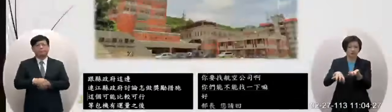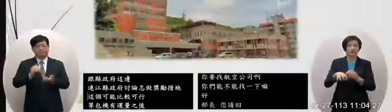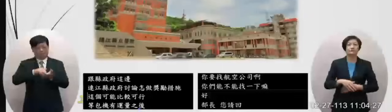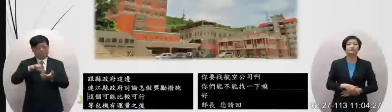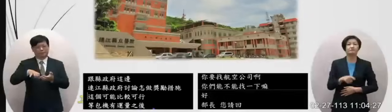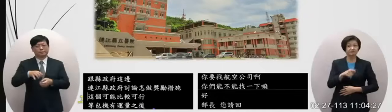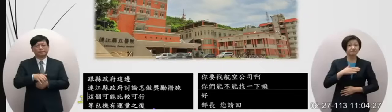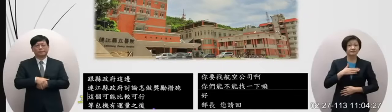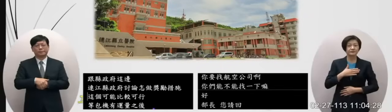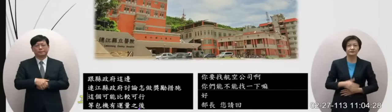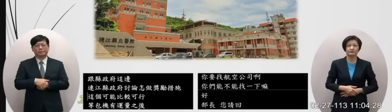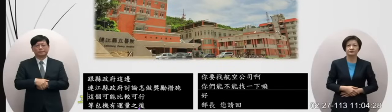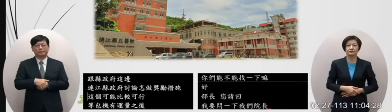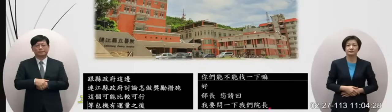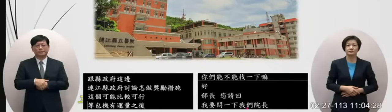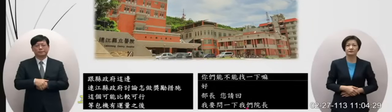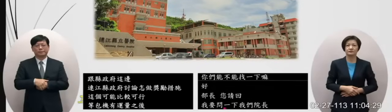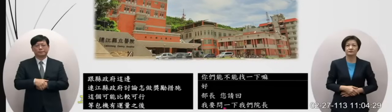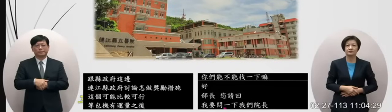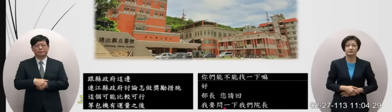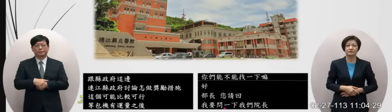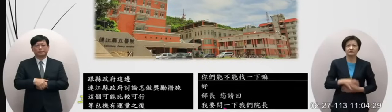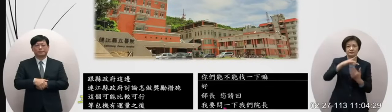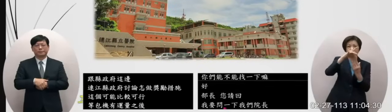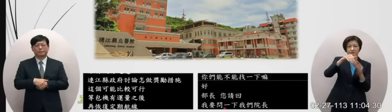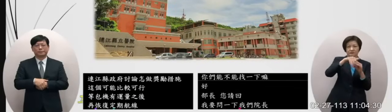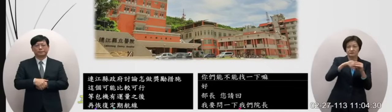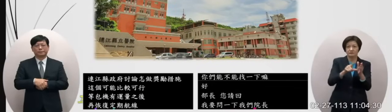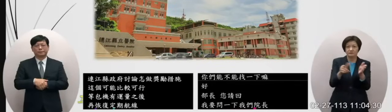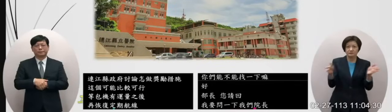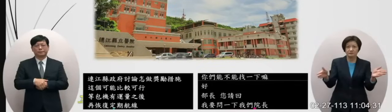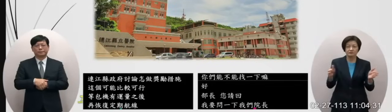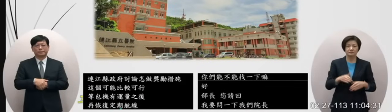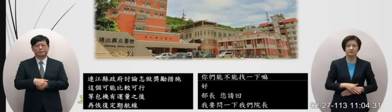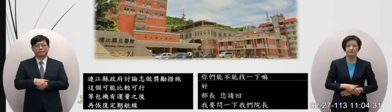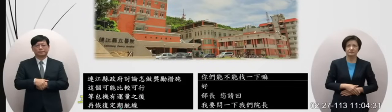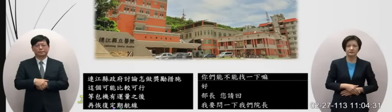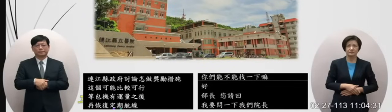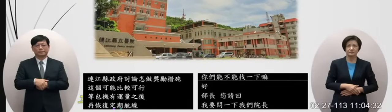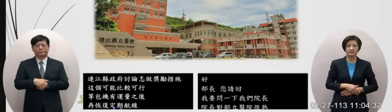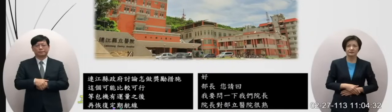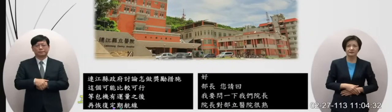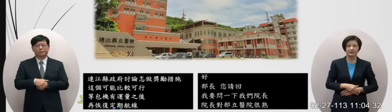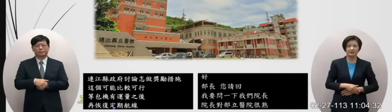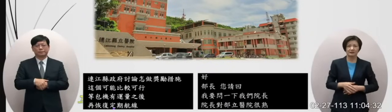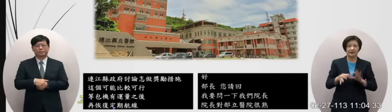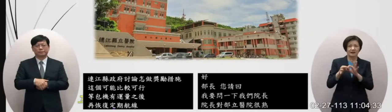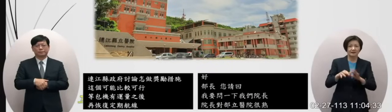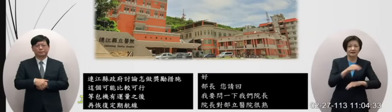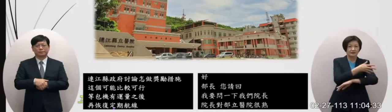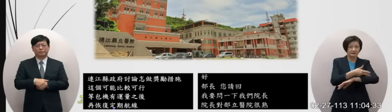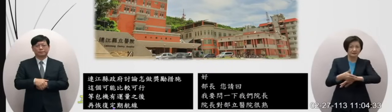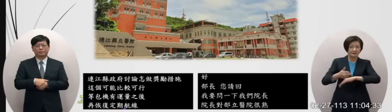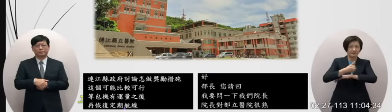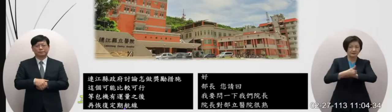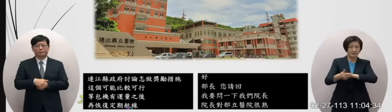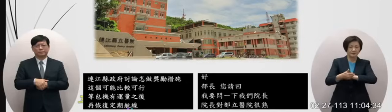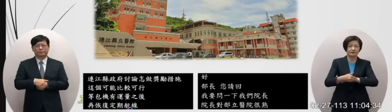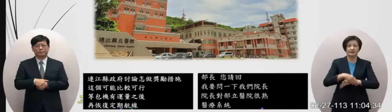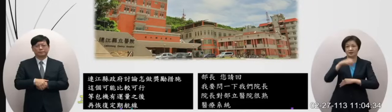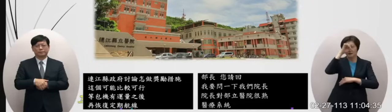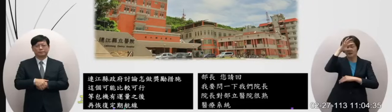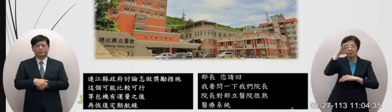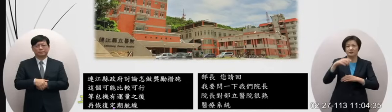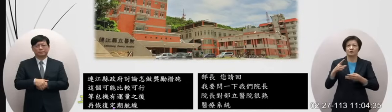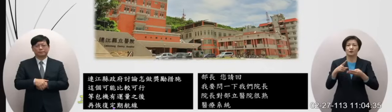院。嗯， 在选举期间，我们的连江县党部主委李问